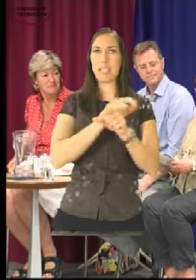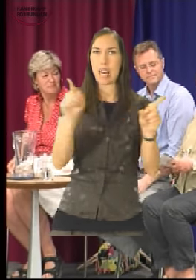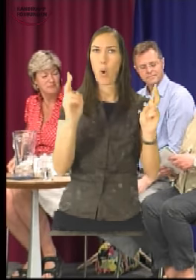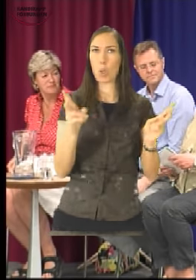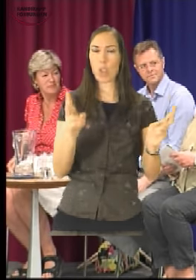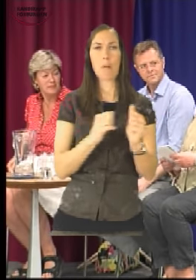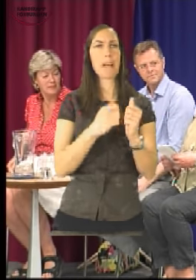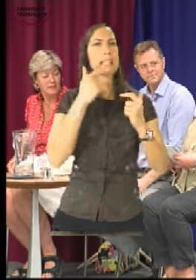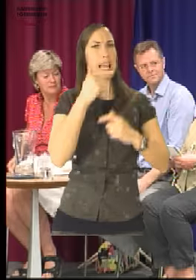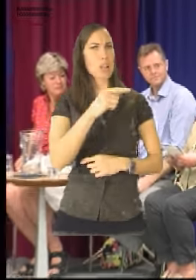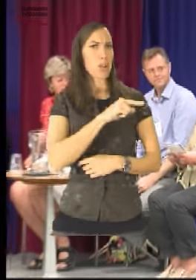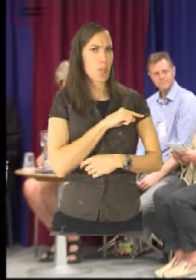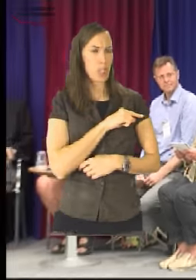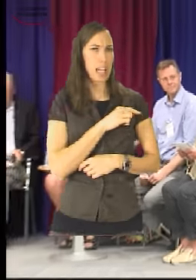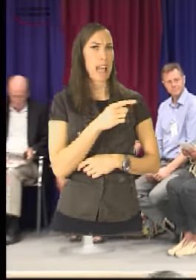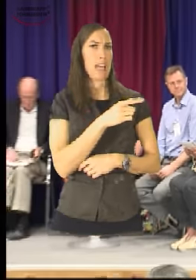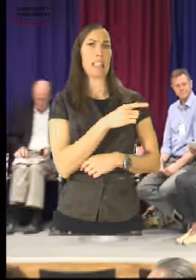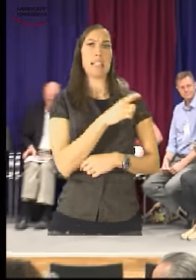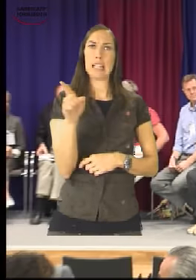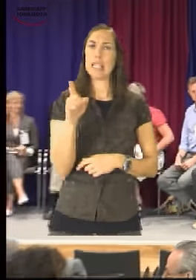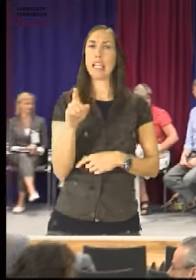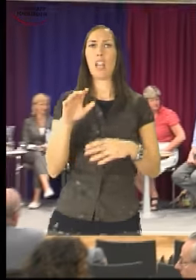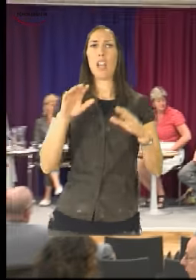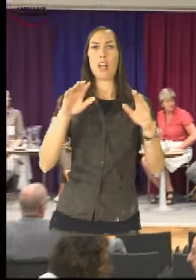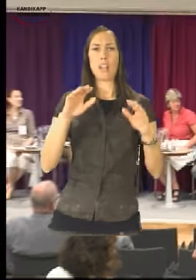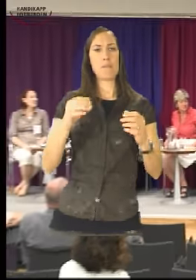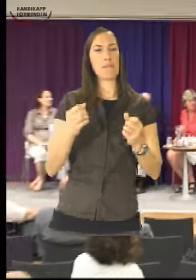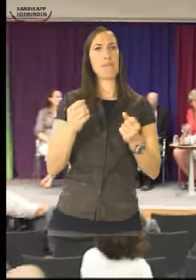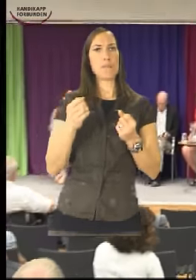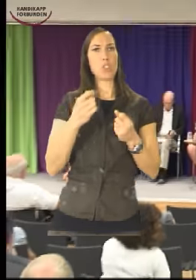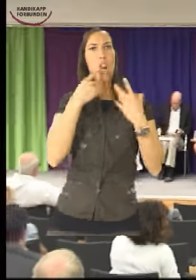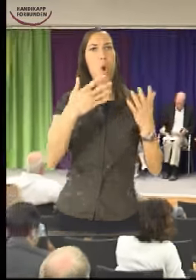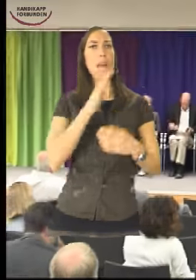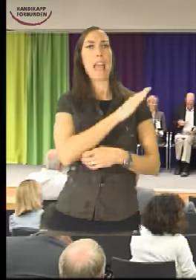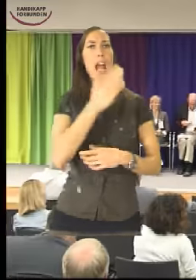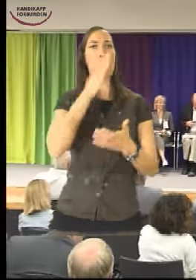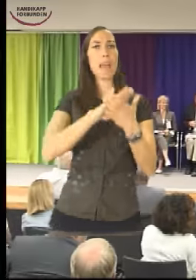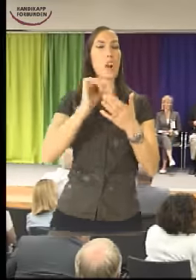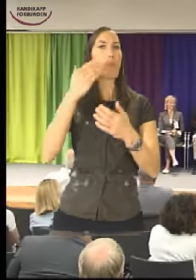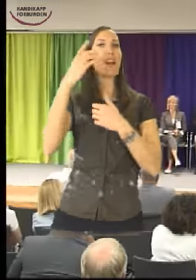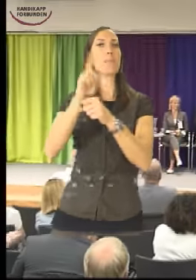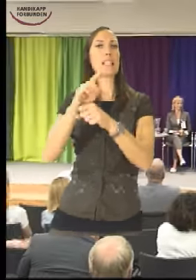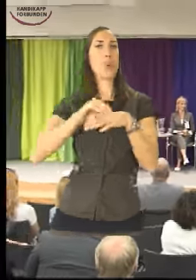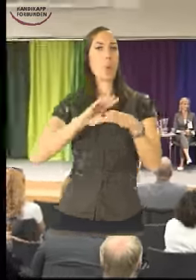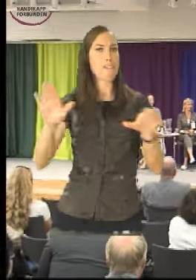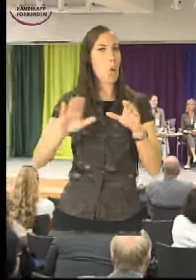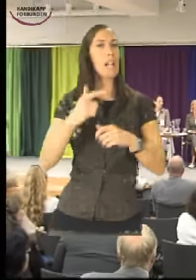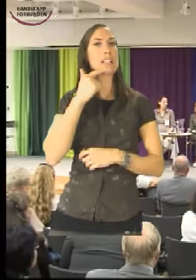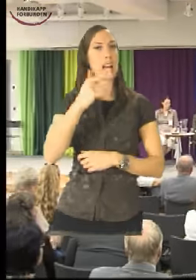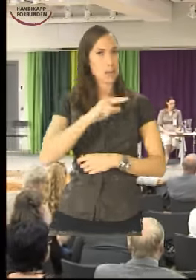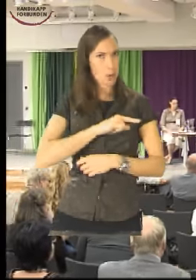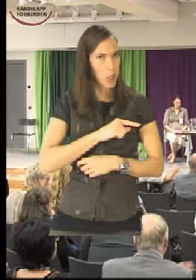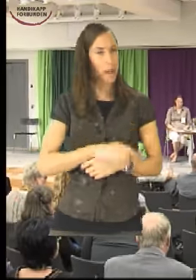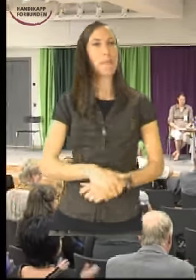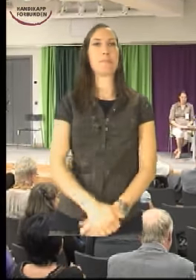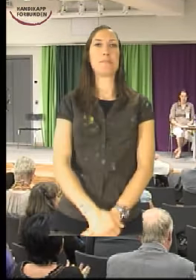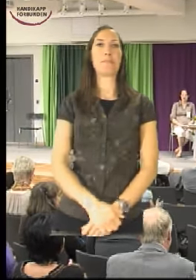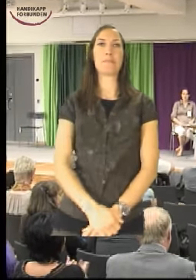så hemskt mycket för att ni har gett er bild av framtidens sjukvård. Tack ska ni ha.